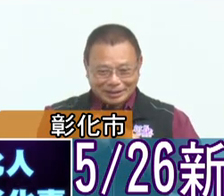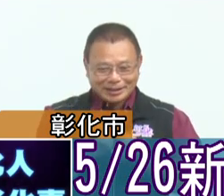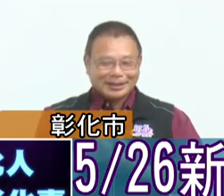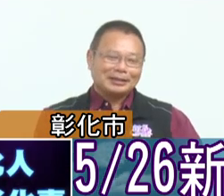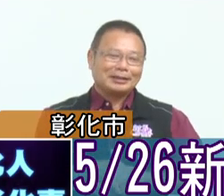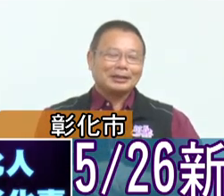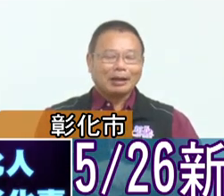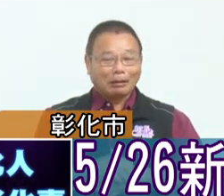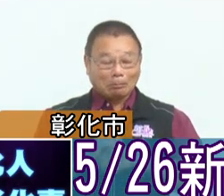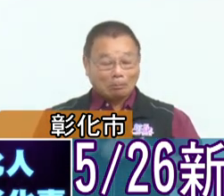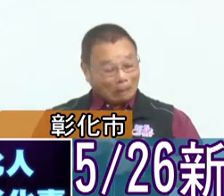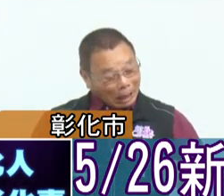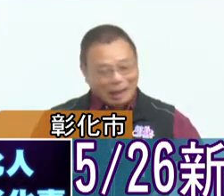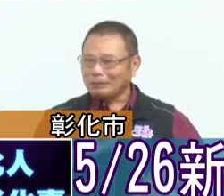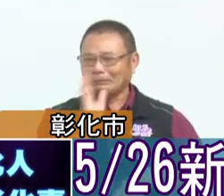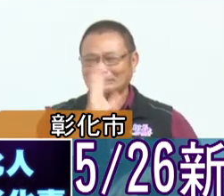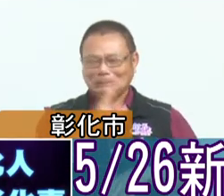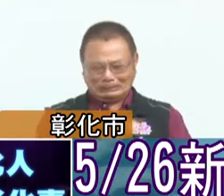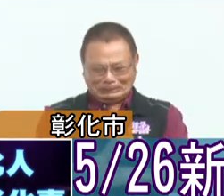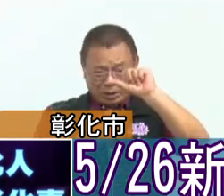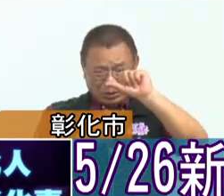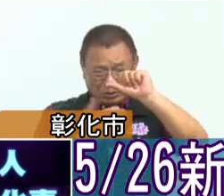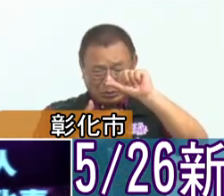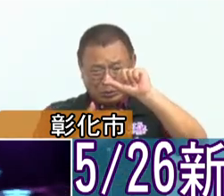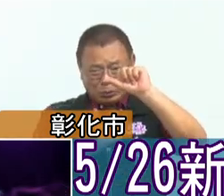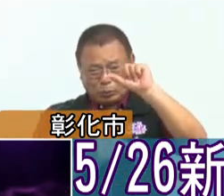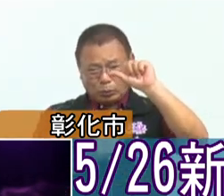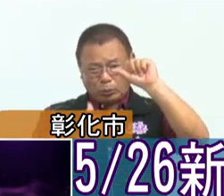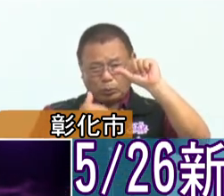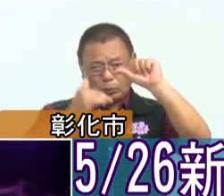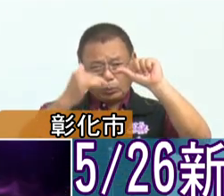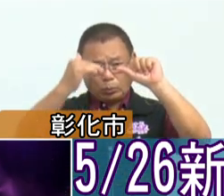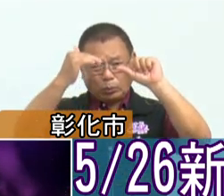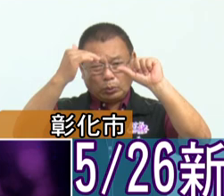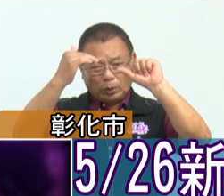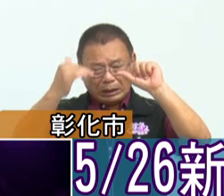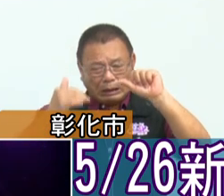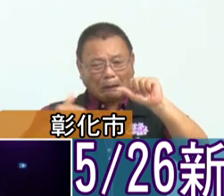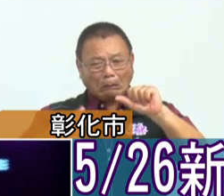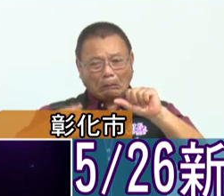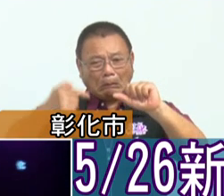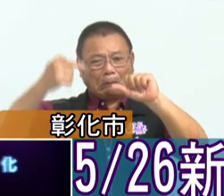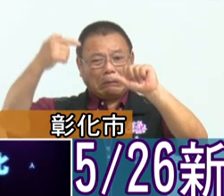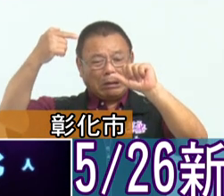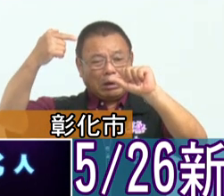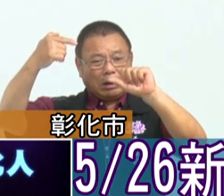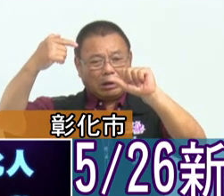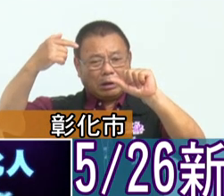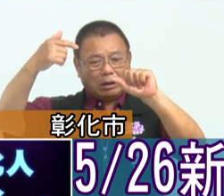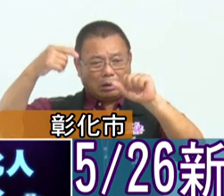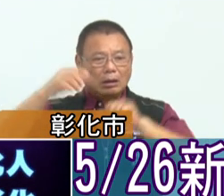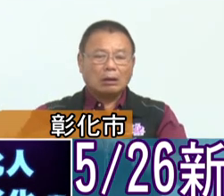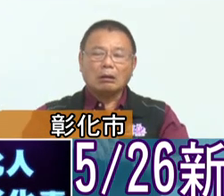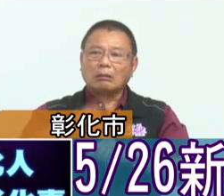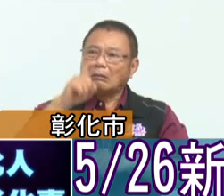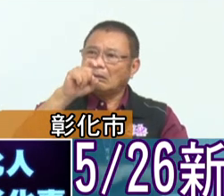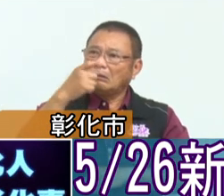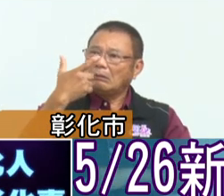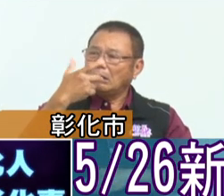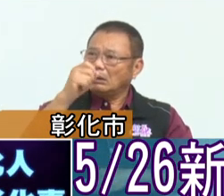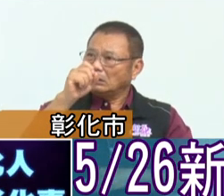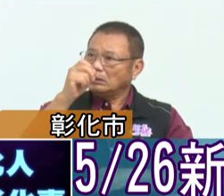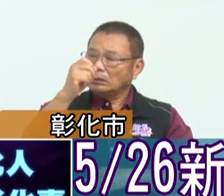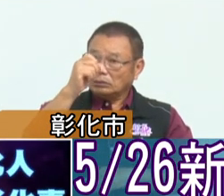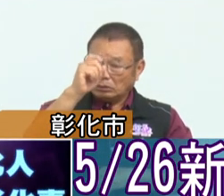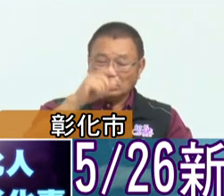样就有一点松懈掉哈。那在这边还是要再次的呼吁我们乡亲哦，你做了采检阴